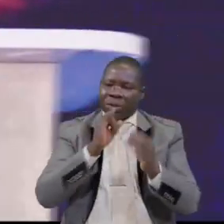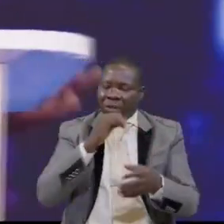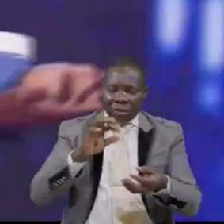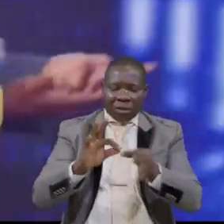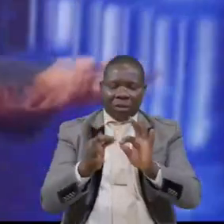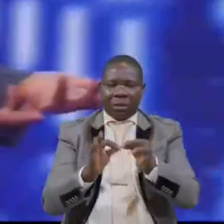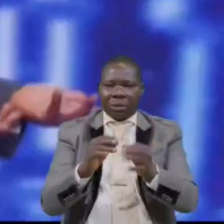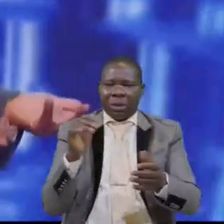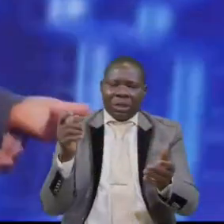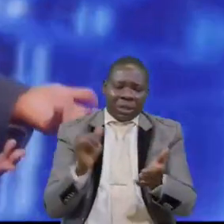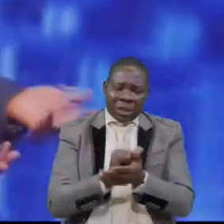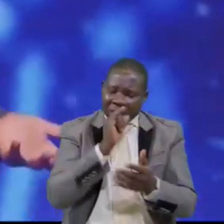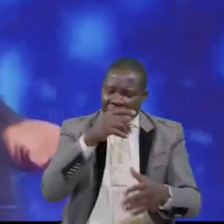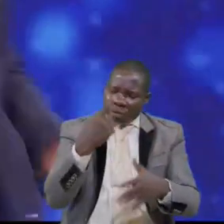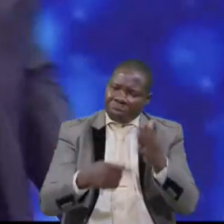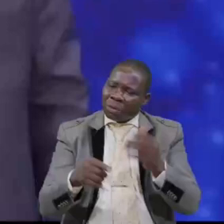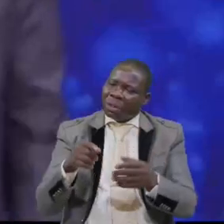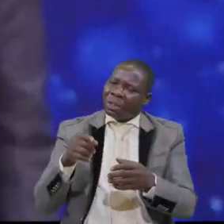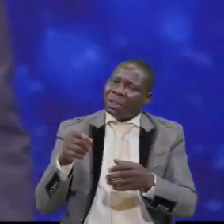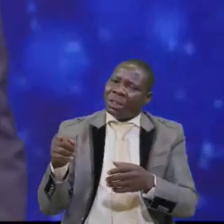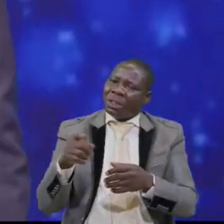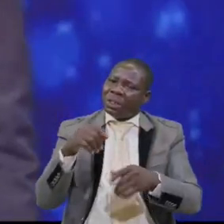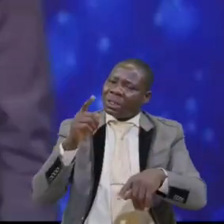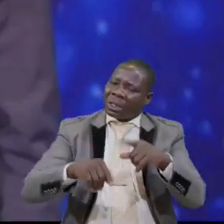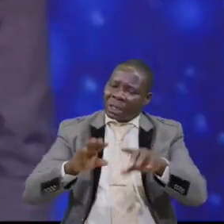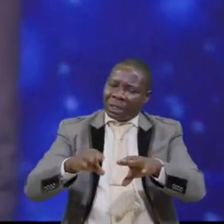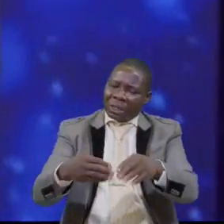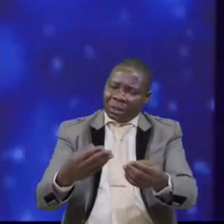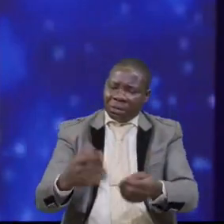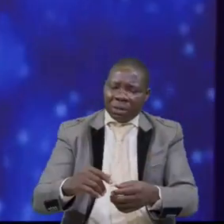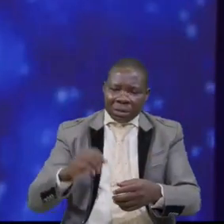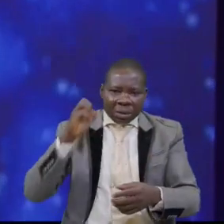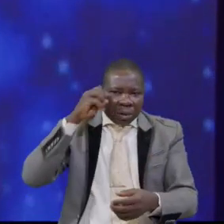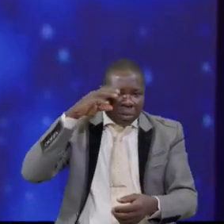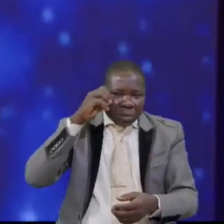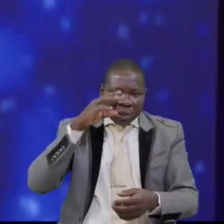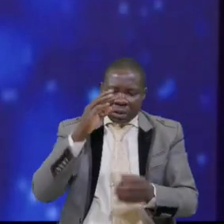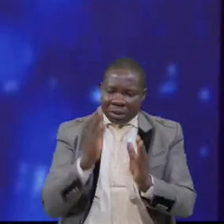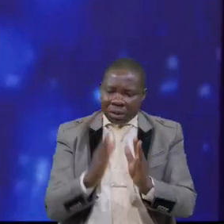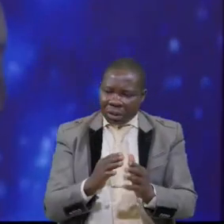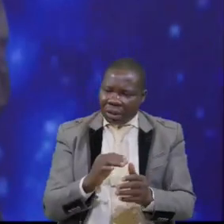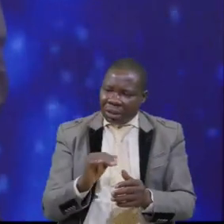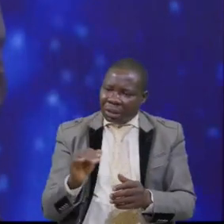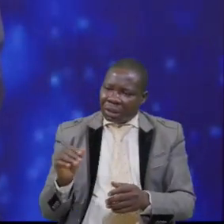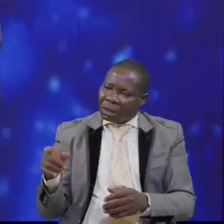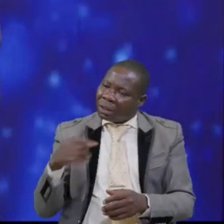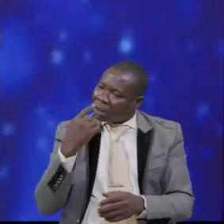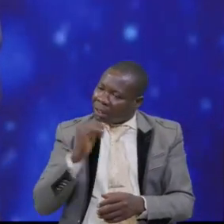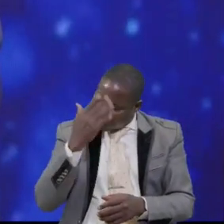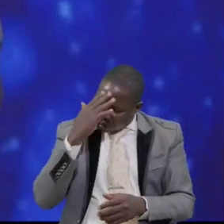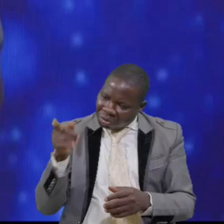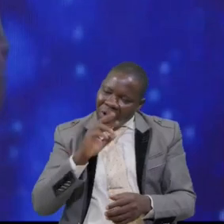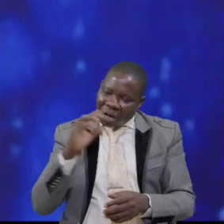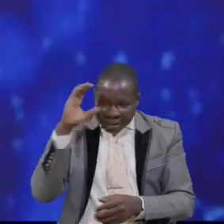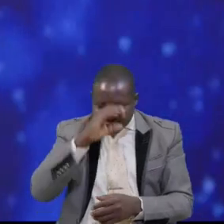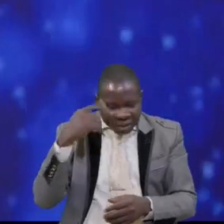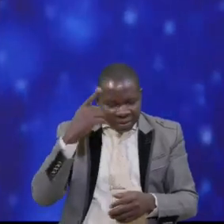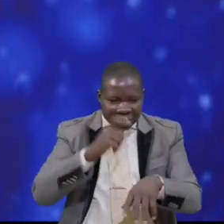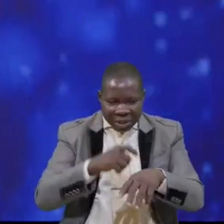ce qu'il ne voulait pas donner au magicien. Il a dit, je sais que vous cherchez du temps parce que vous voyez, comme le